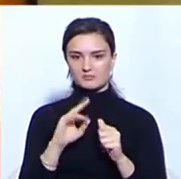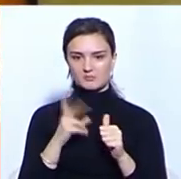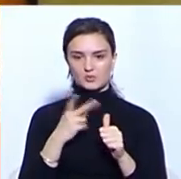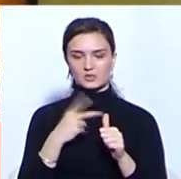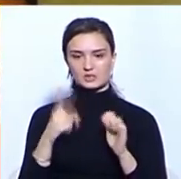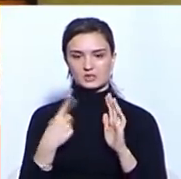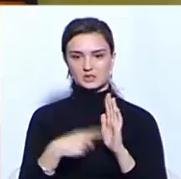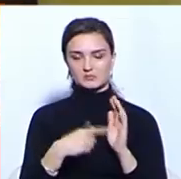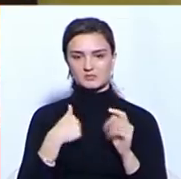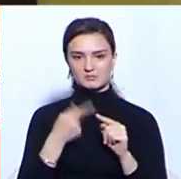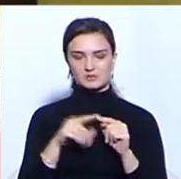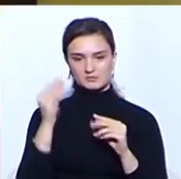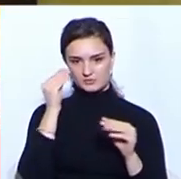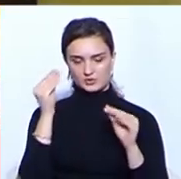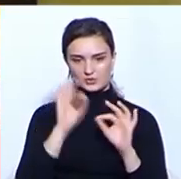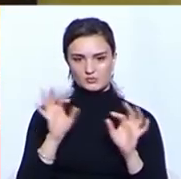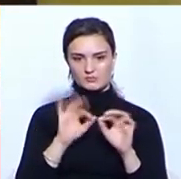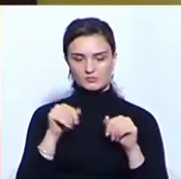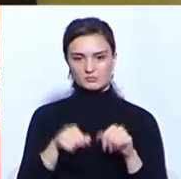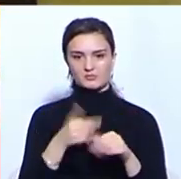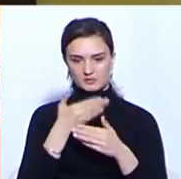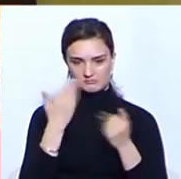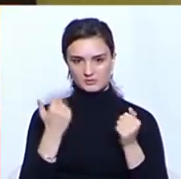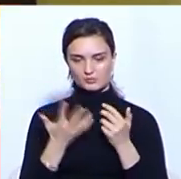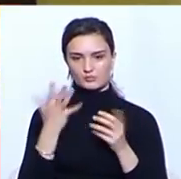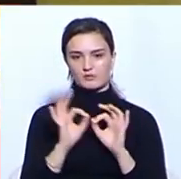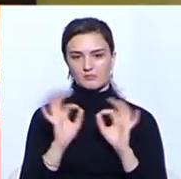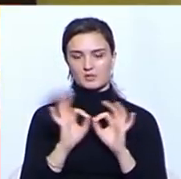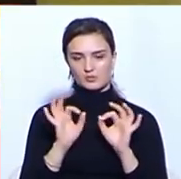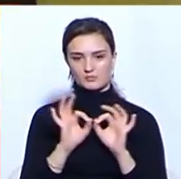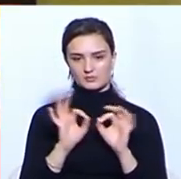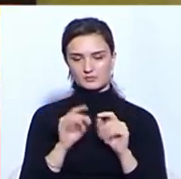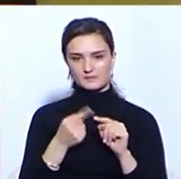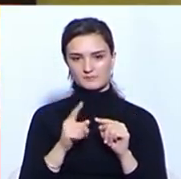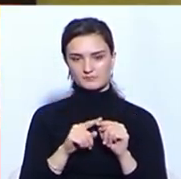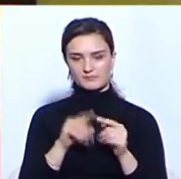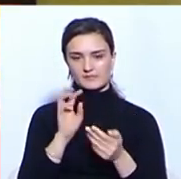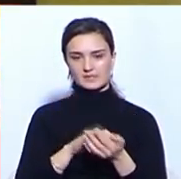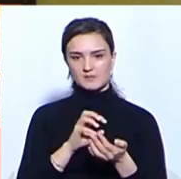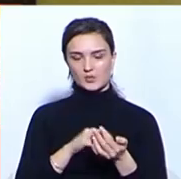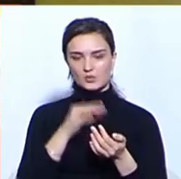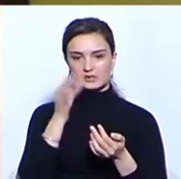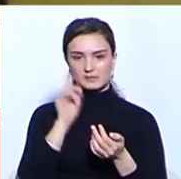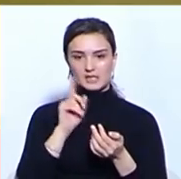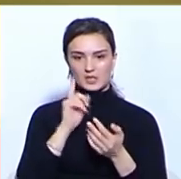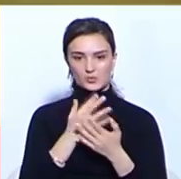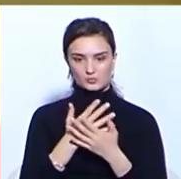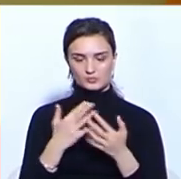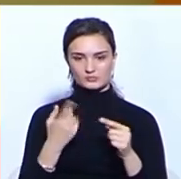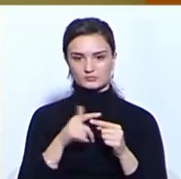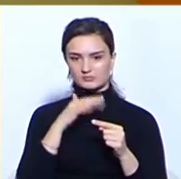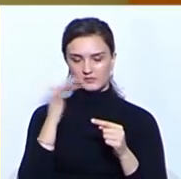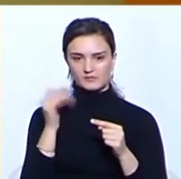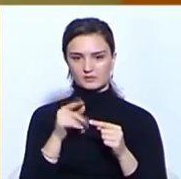მეორე საკითხია, მე ამაზე მსჯელობის უფლება არ მაქვს. თუ ვლაპარაკობთ ეგრეთ წოდებულ სამარხო ტკბილეულზე, აქ არის